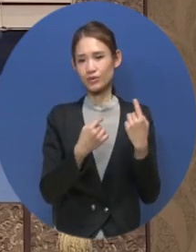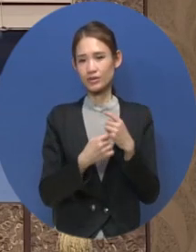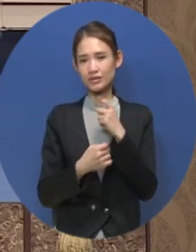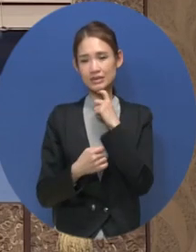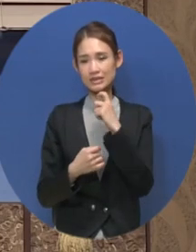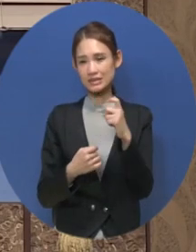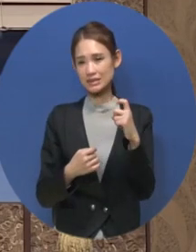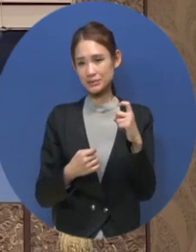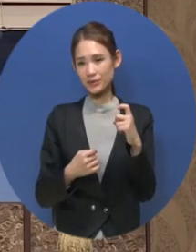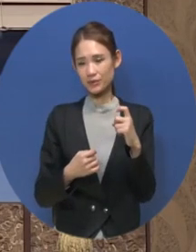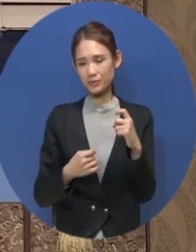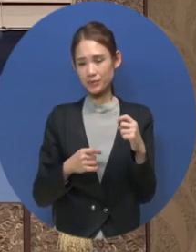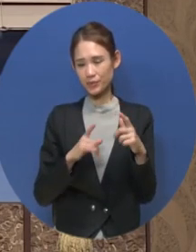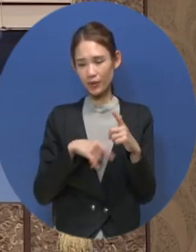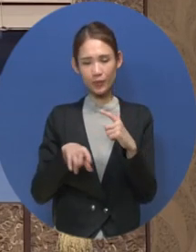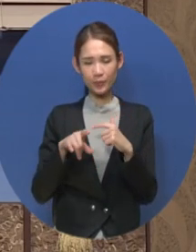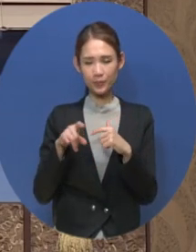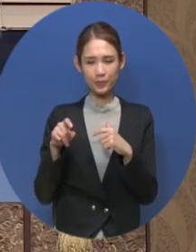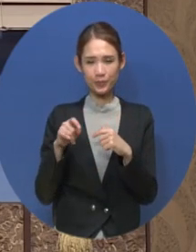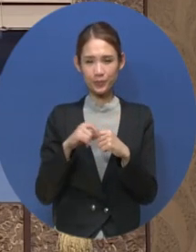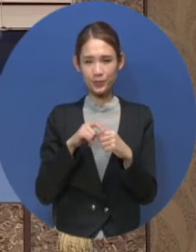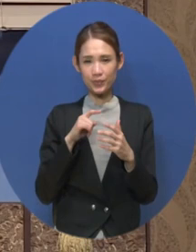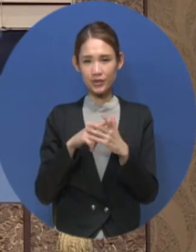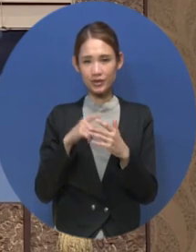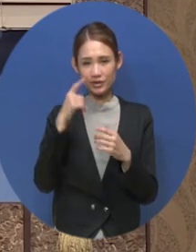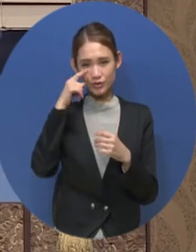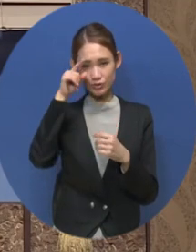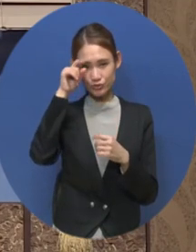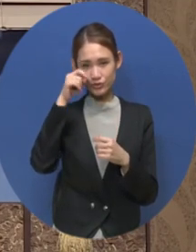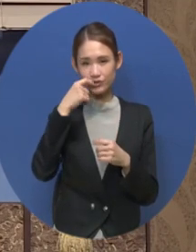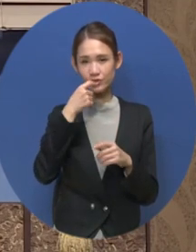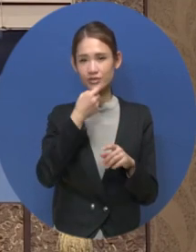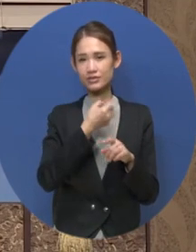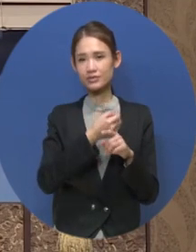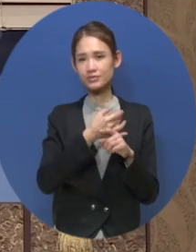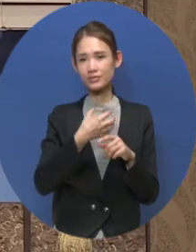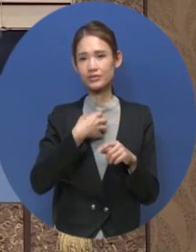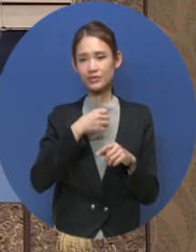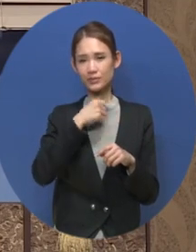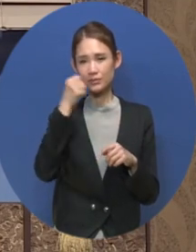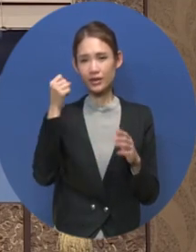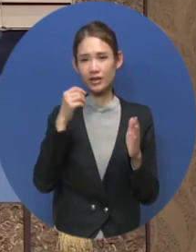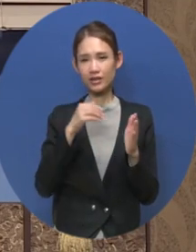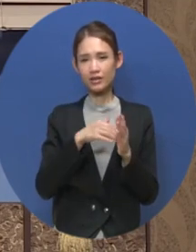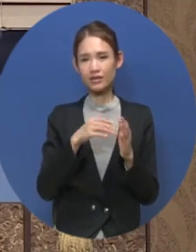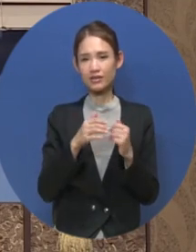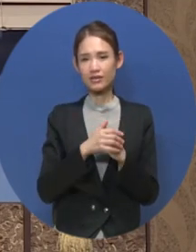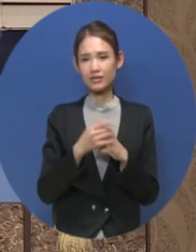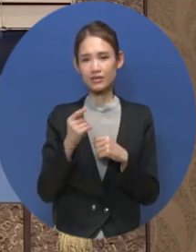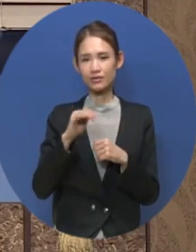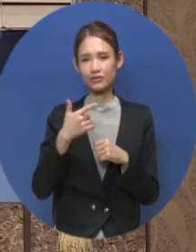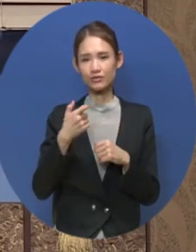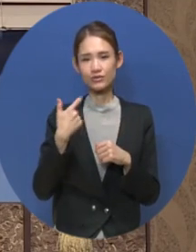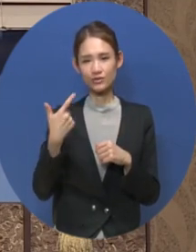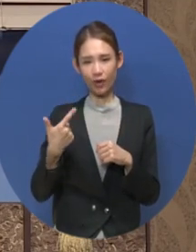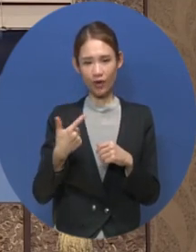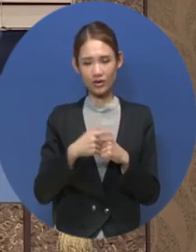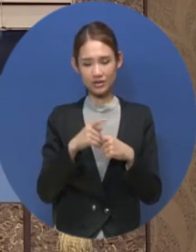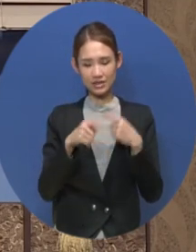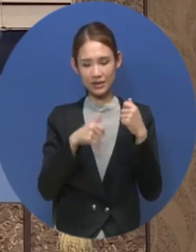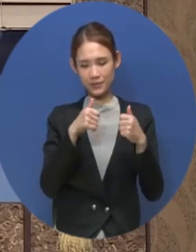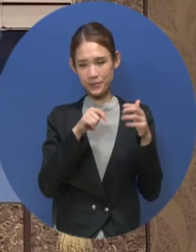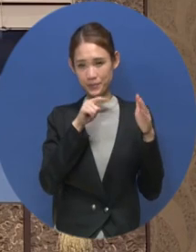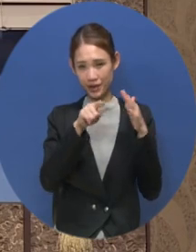정도 앞서 있었는데, 예. 그래서 저는 눈 감고 제가 금메달을 딸 거라고 96년도에 생각을 하고 대회를 나갔었죠.